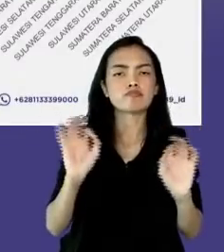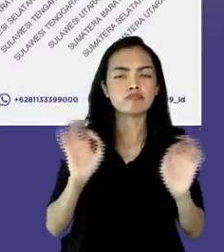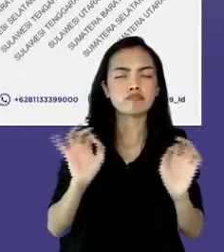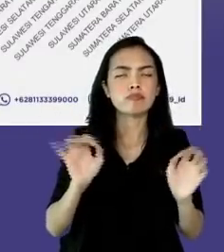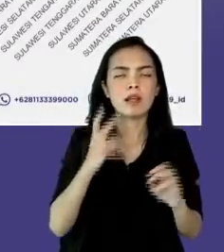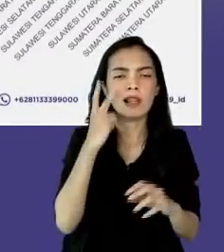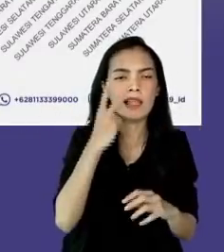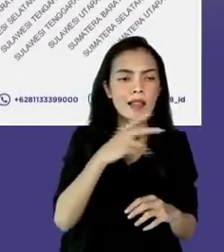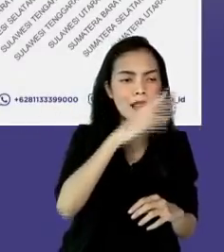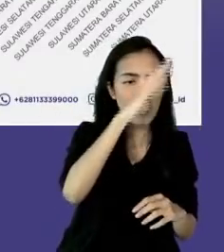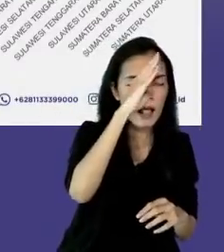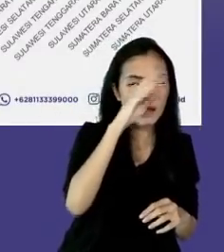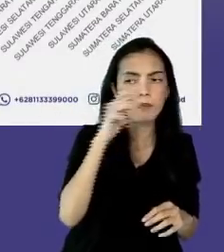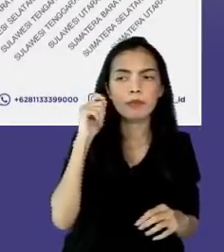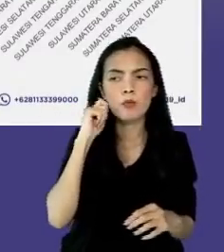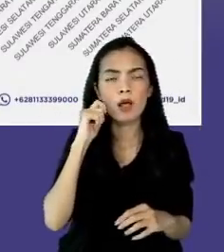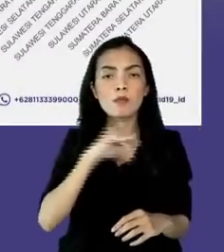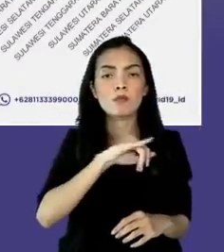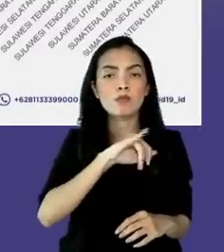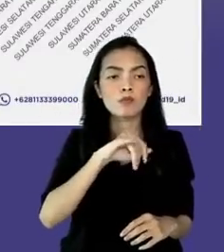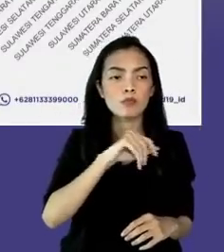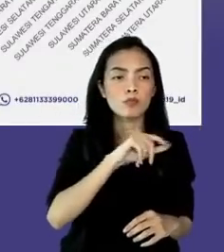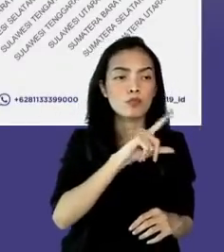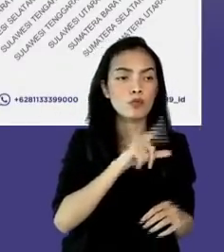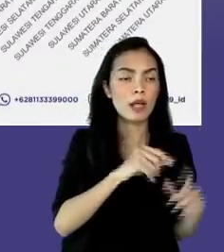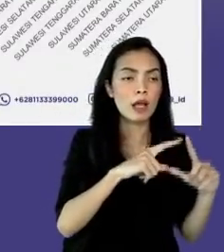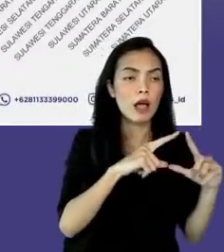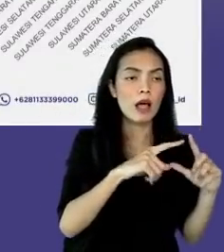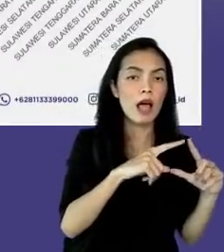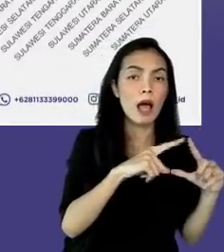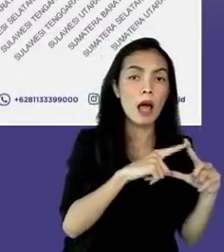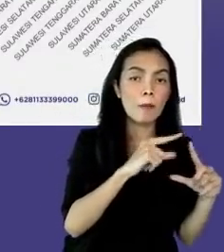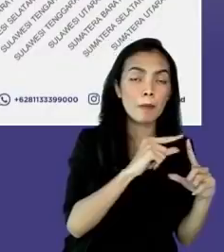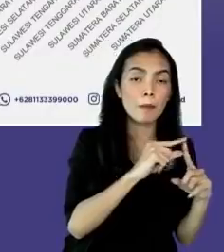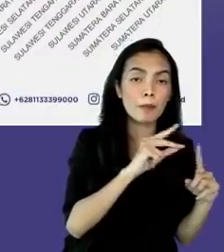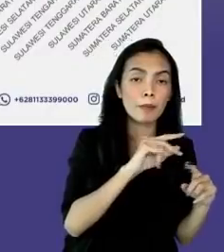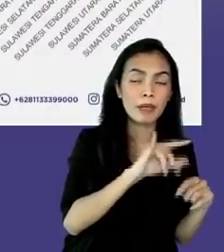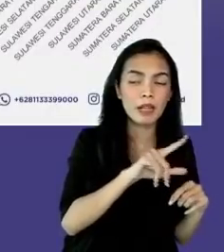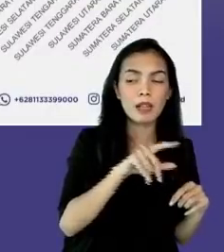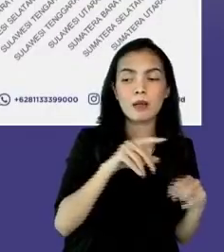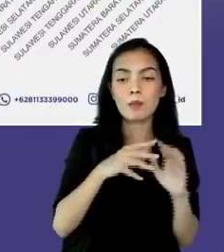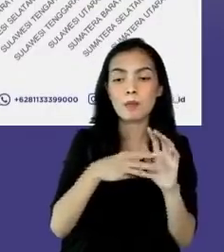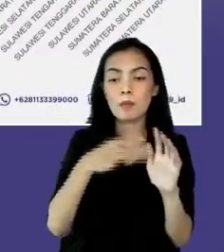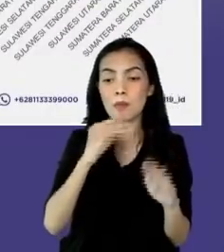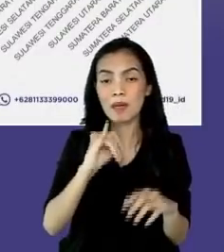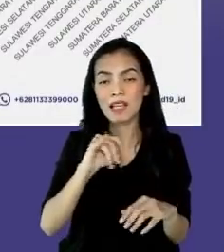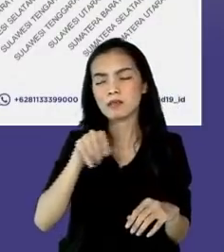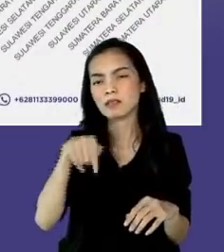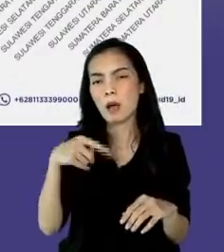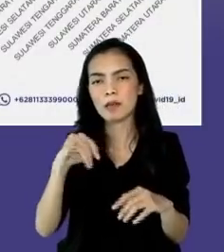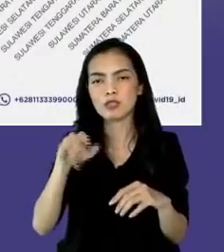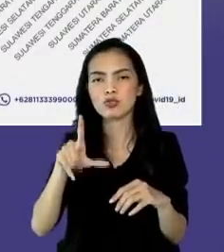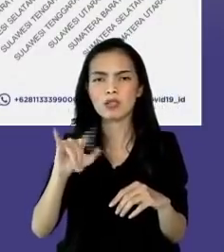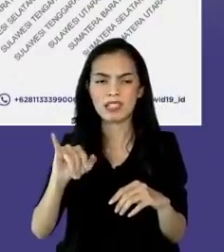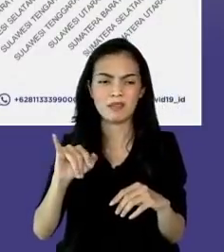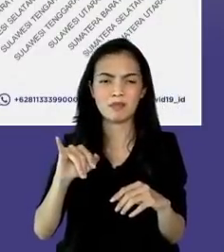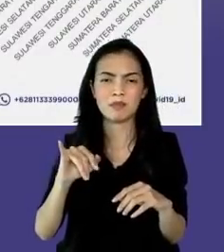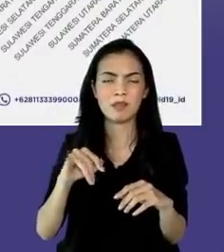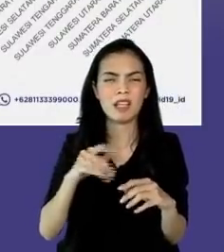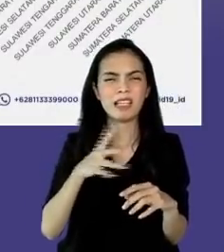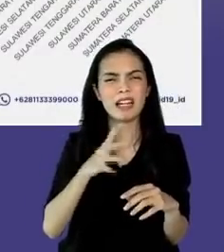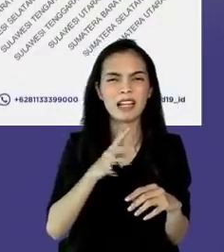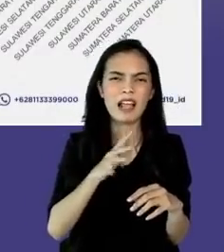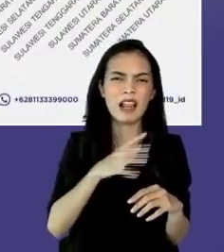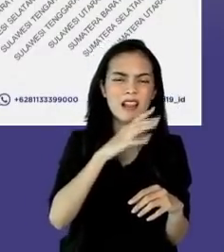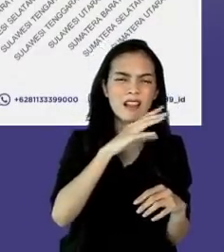kematian berdasarkan jenis kelamin di bulan Juli, Juni, Mei, April, Maret, atau Januari sekalipun. Angkanya masih di kisaran ya 50-an%,